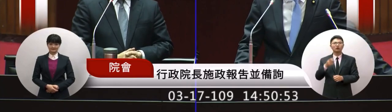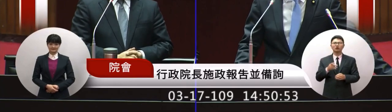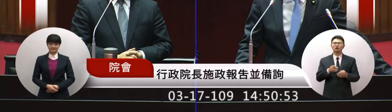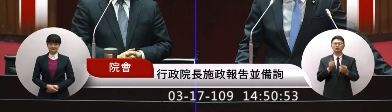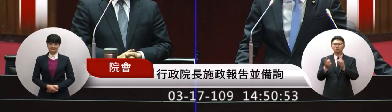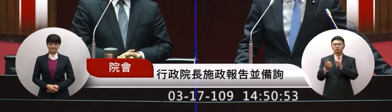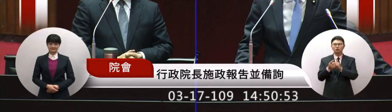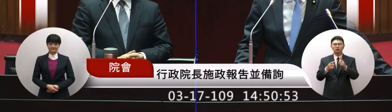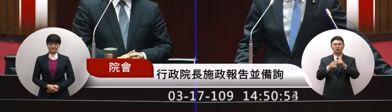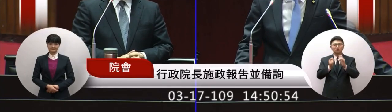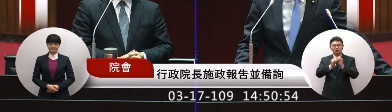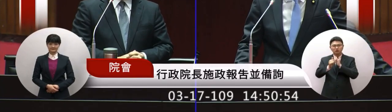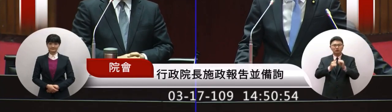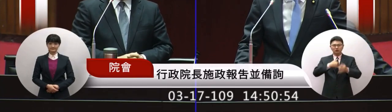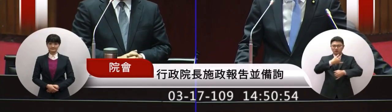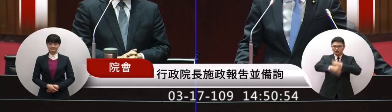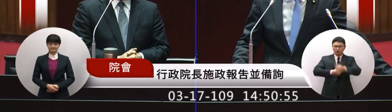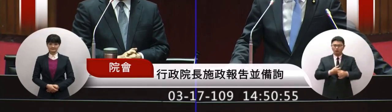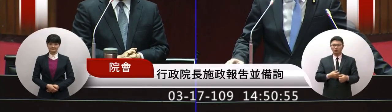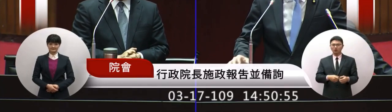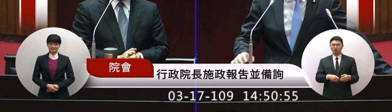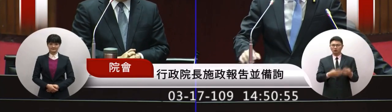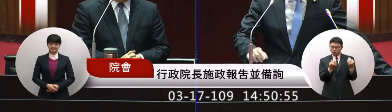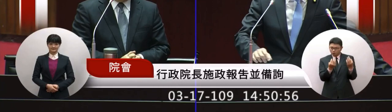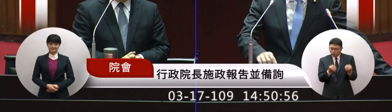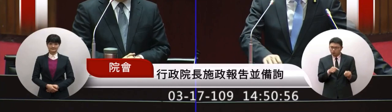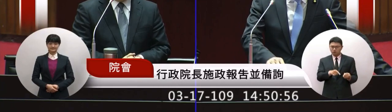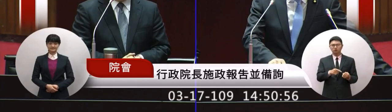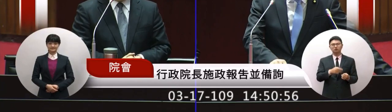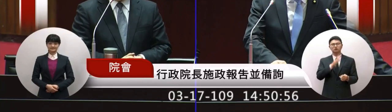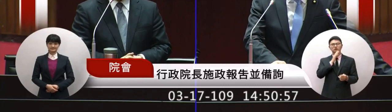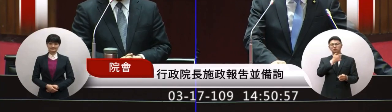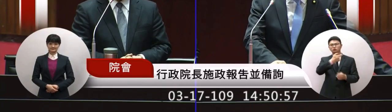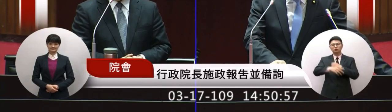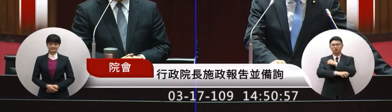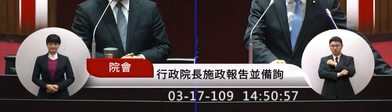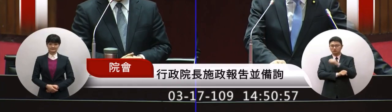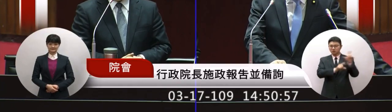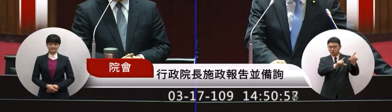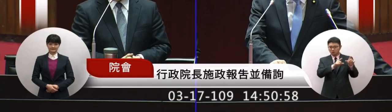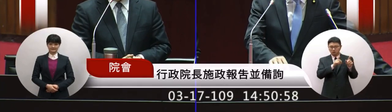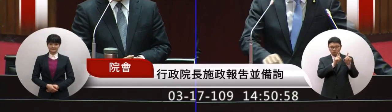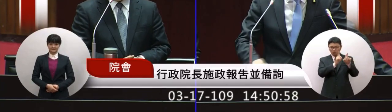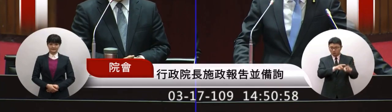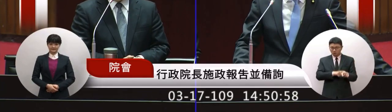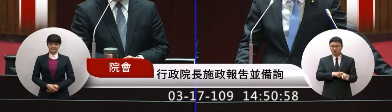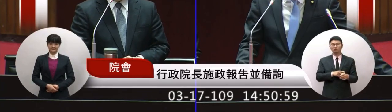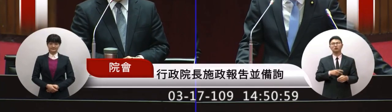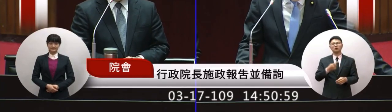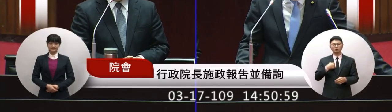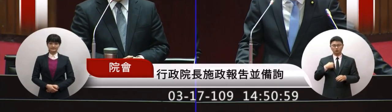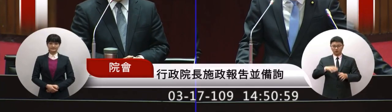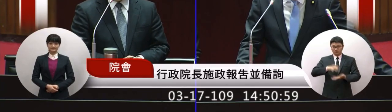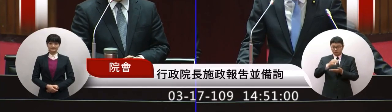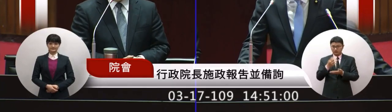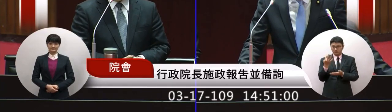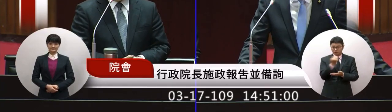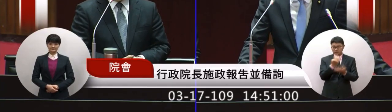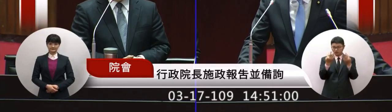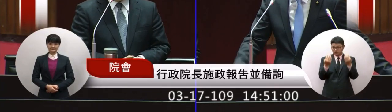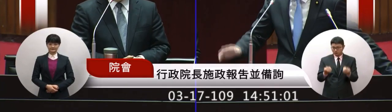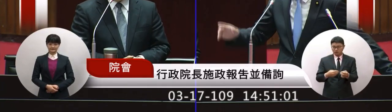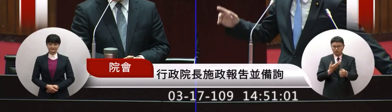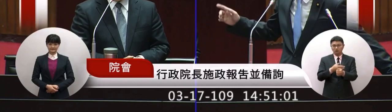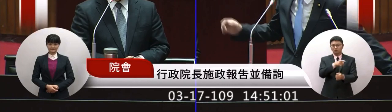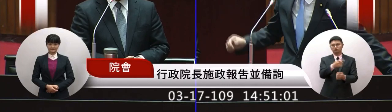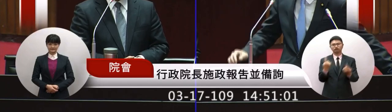哈，数字是最明显的一个根据哈，所以我这边提出一些数字啊，来做一个简单的比较